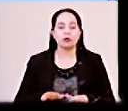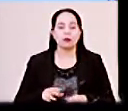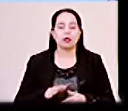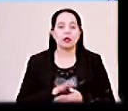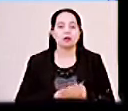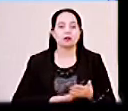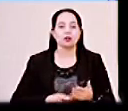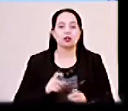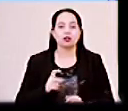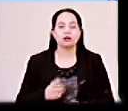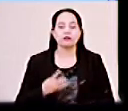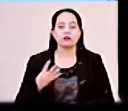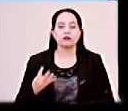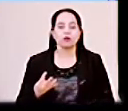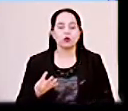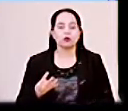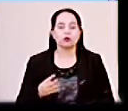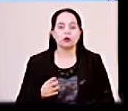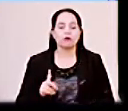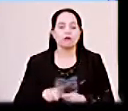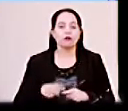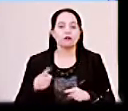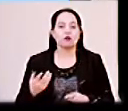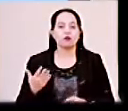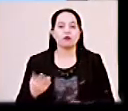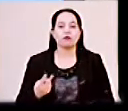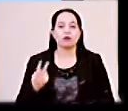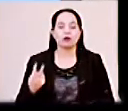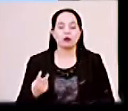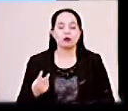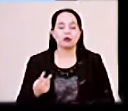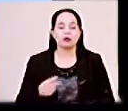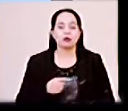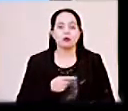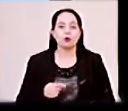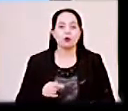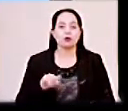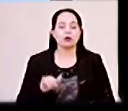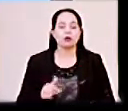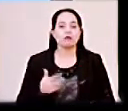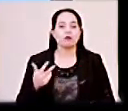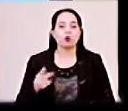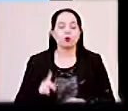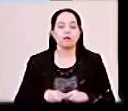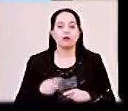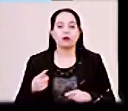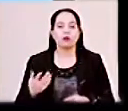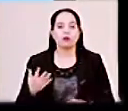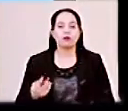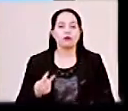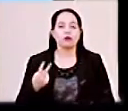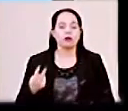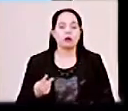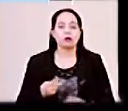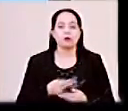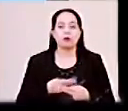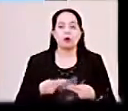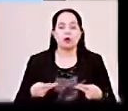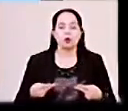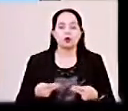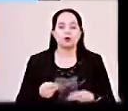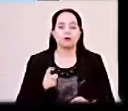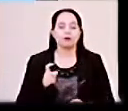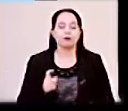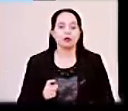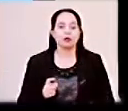Дальше x в четвертой степени возводим в квадрат. Минус y в кубе возводим в квадрат. Получим